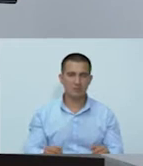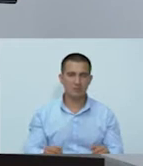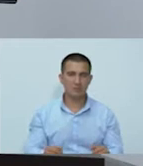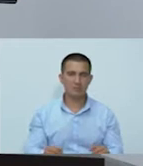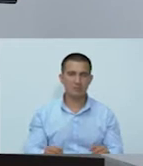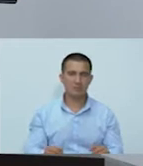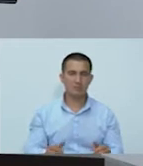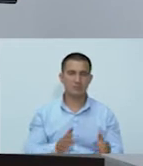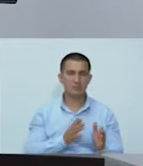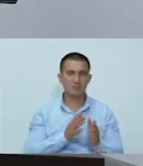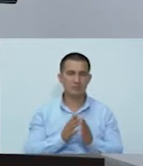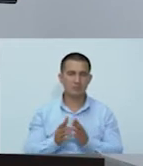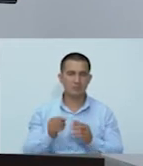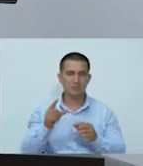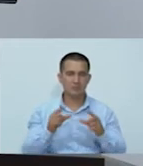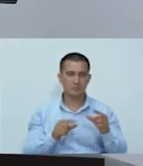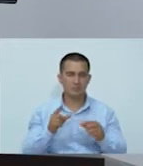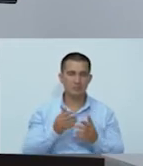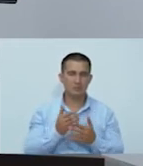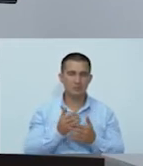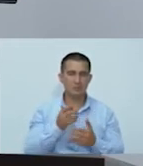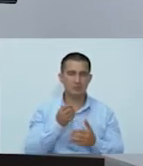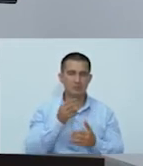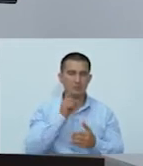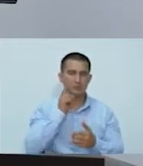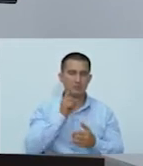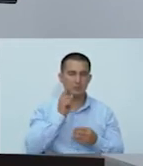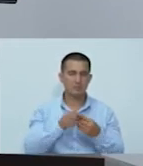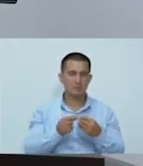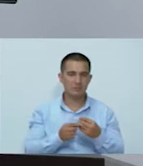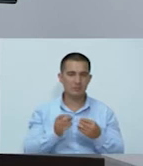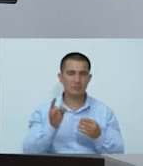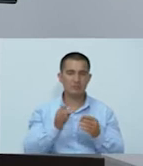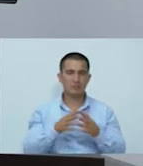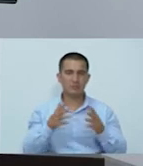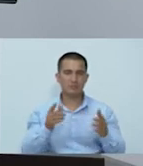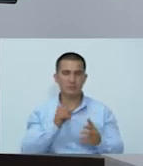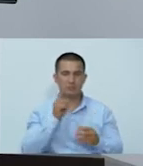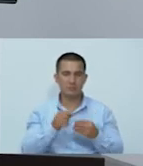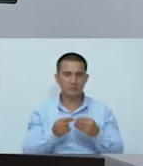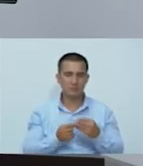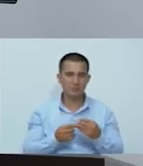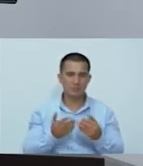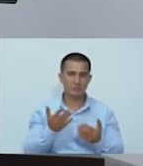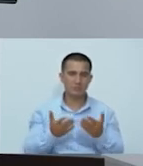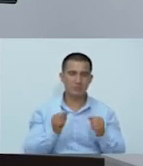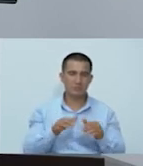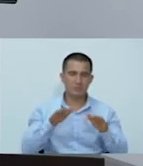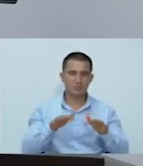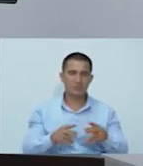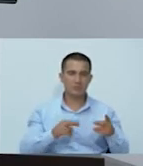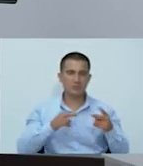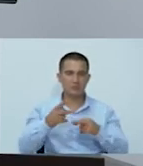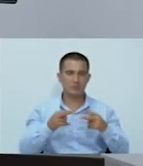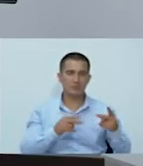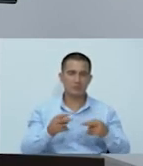bu yog'iga kichikroq qulupnay, bu yog'iga kattasi yoki o'rnini almashtirishingiz ham